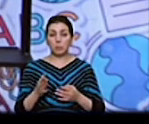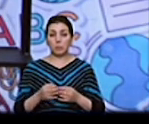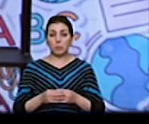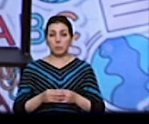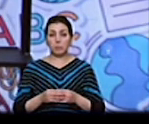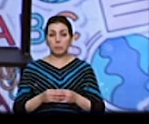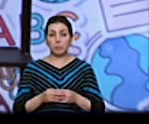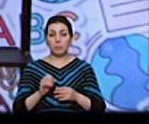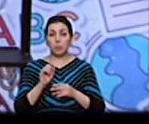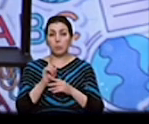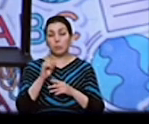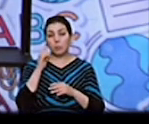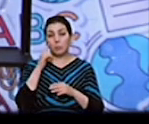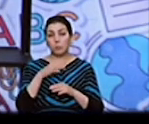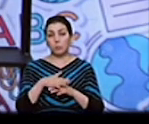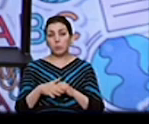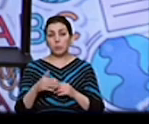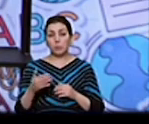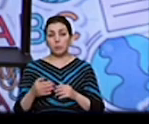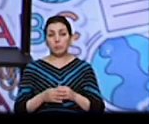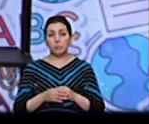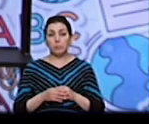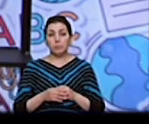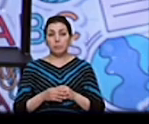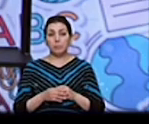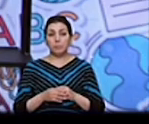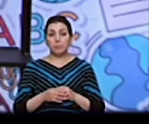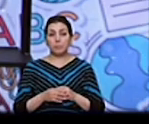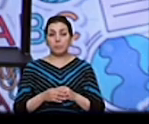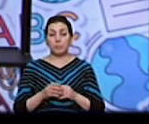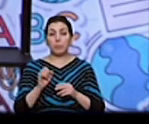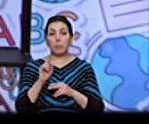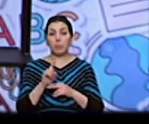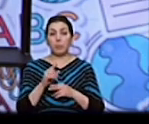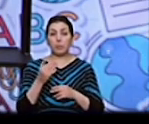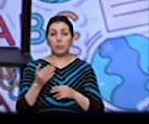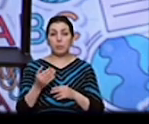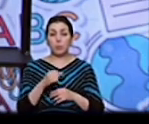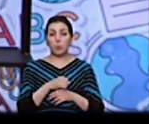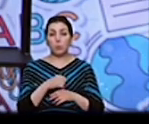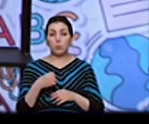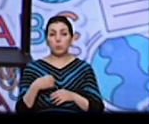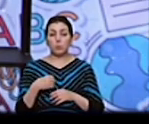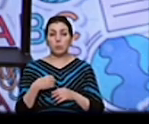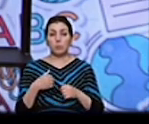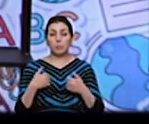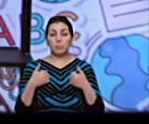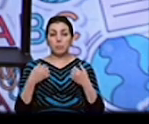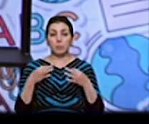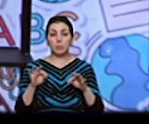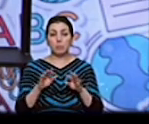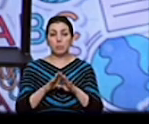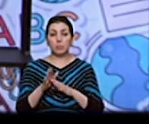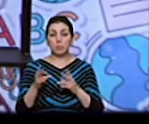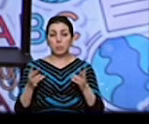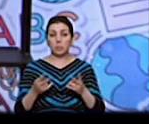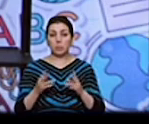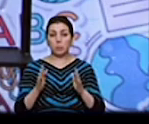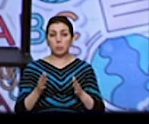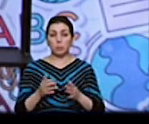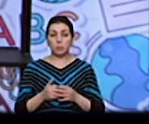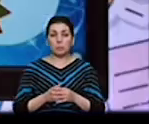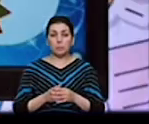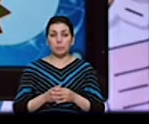kerak. Topshirig'im tushunarlimi? Unday bo'lsa, ushbu topshiriqni o'zingiz mustaqil bajarishingiz